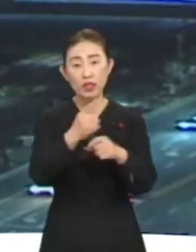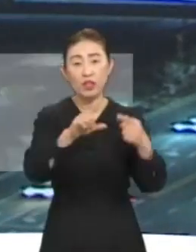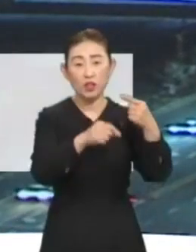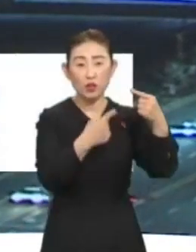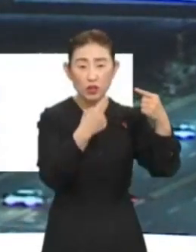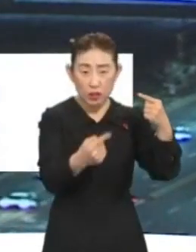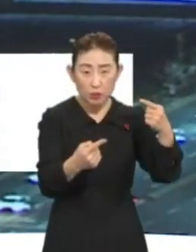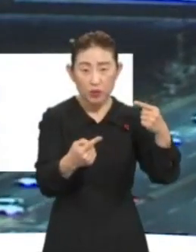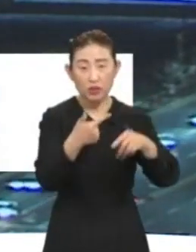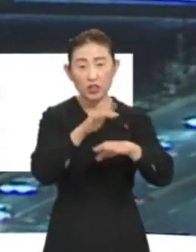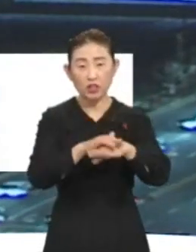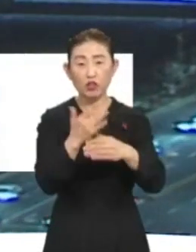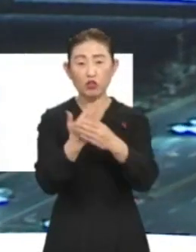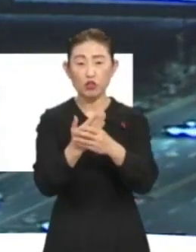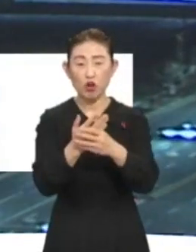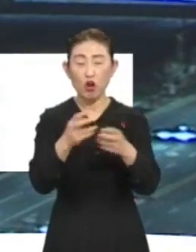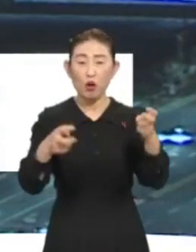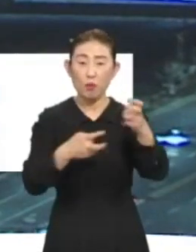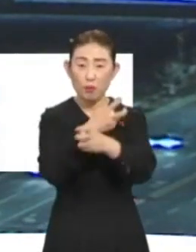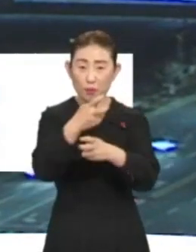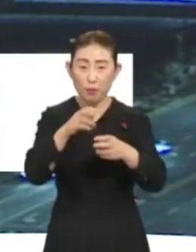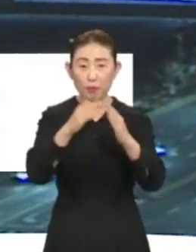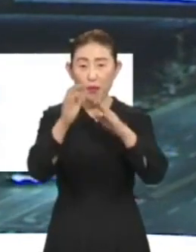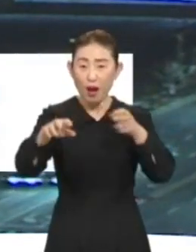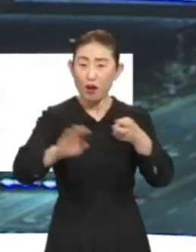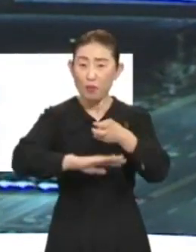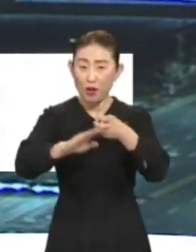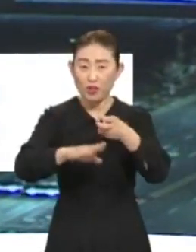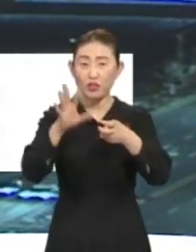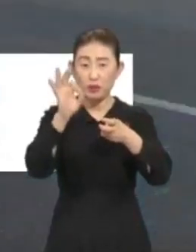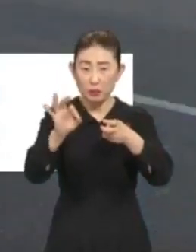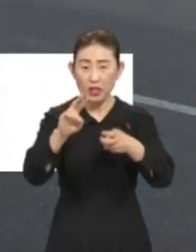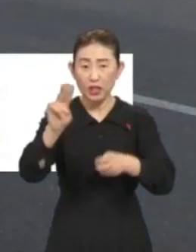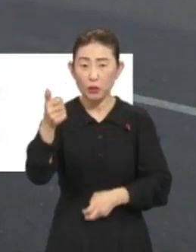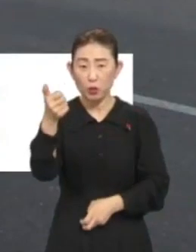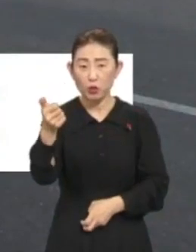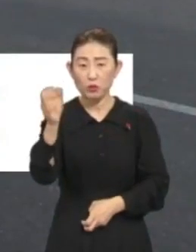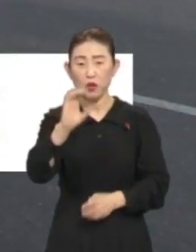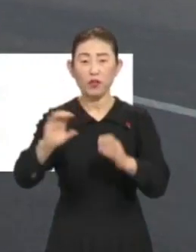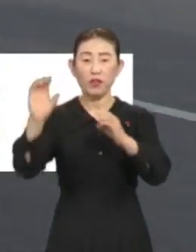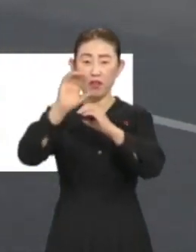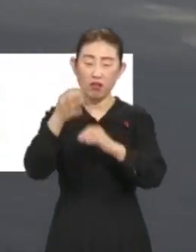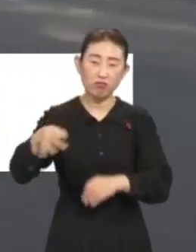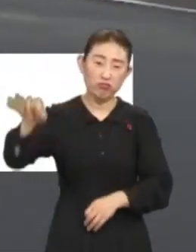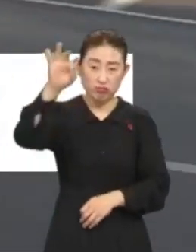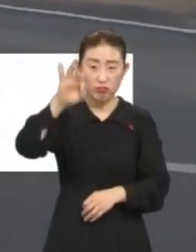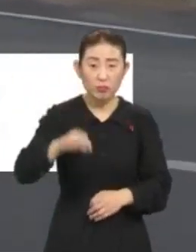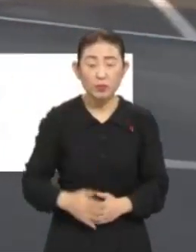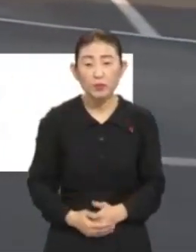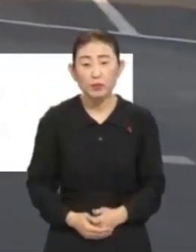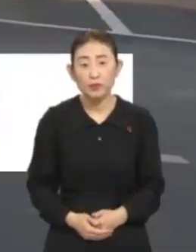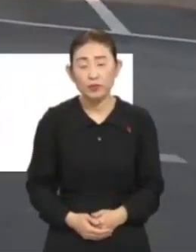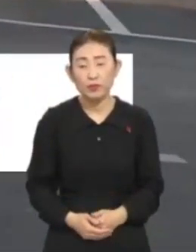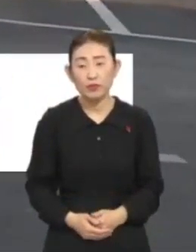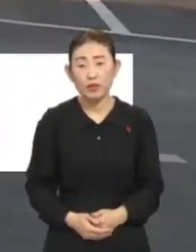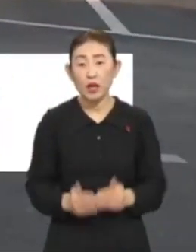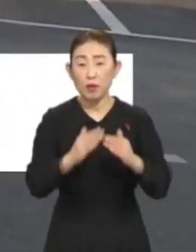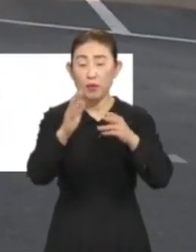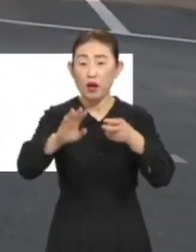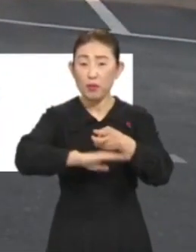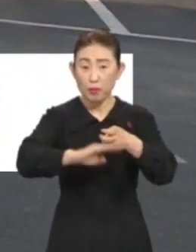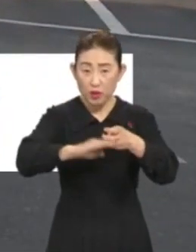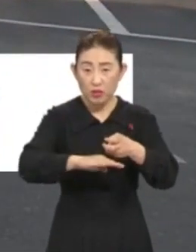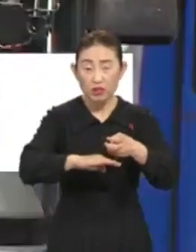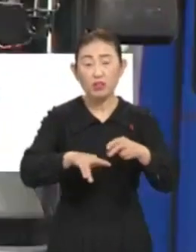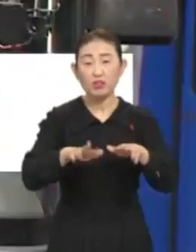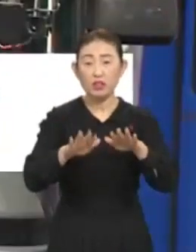내년 1월 1일부터 대전 유성 마을버스 일반 요금이 현재보다 250원 인상됩니다 유성 마을버스 일반